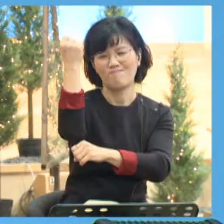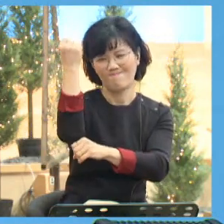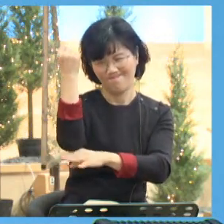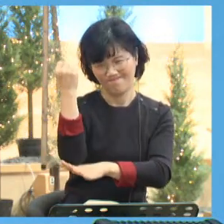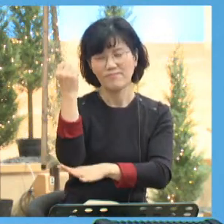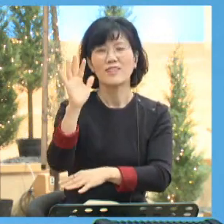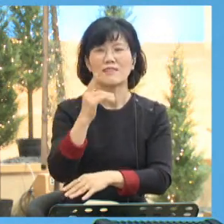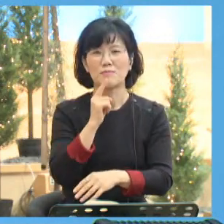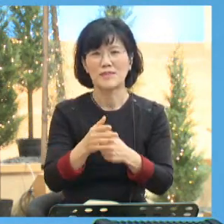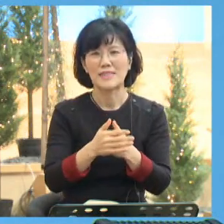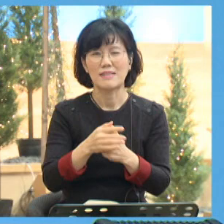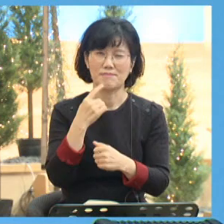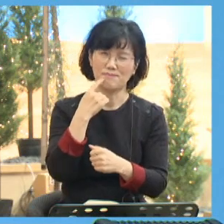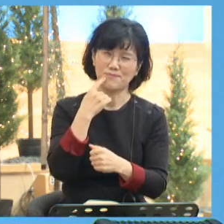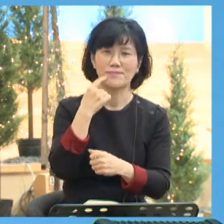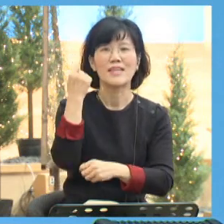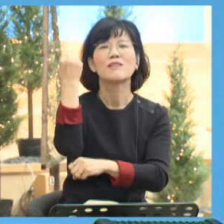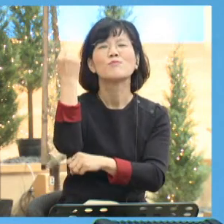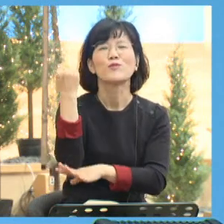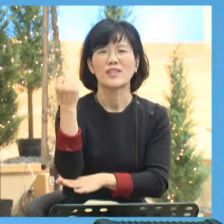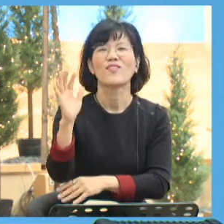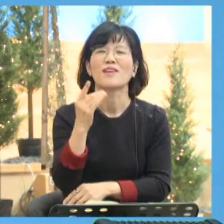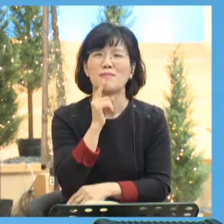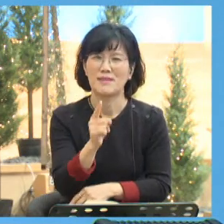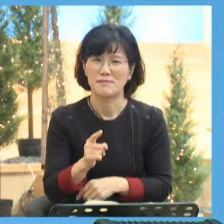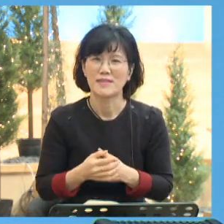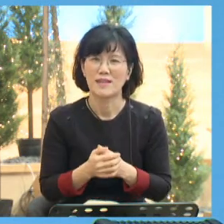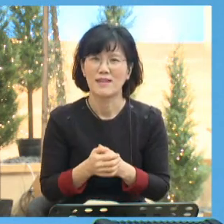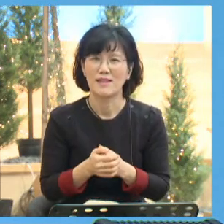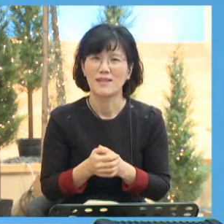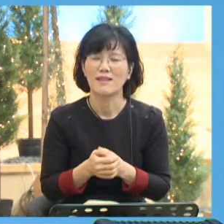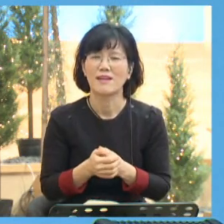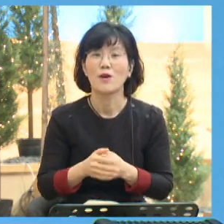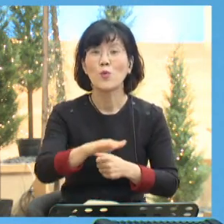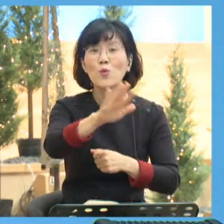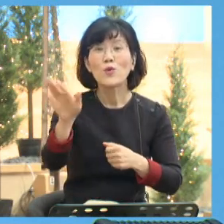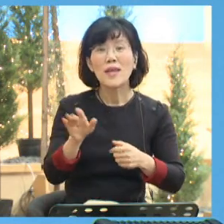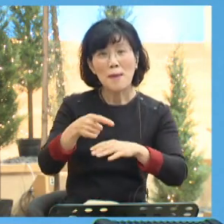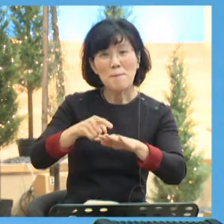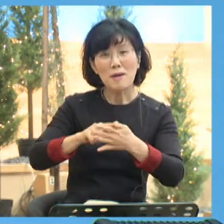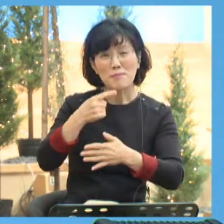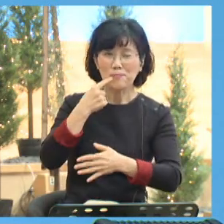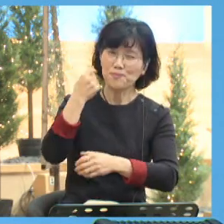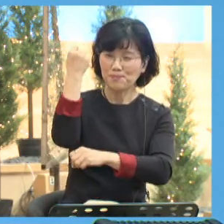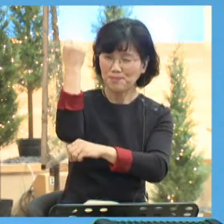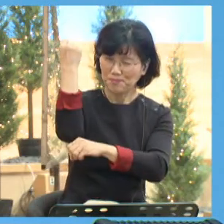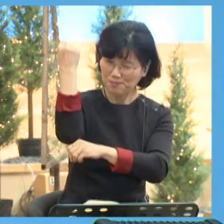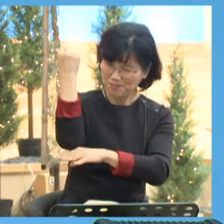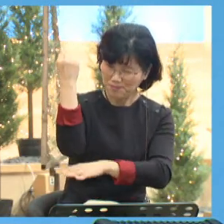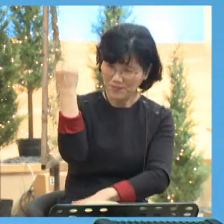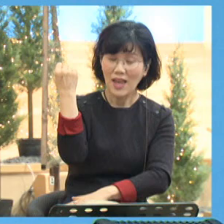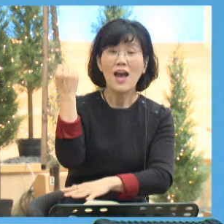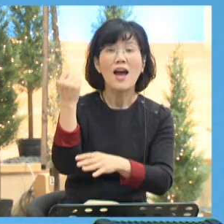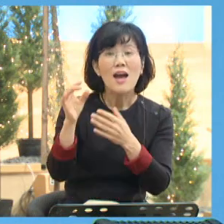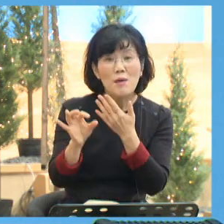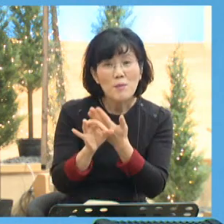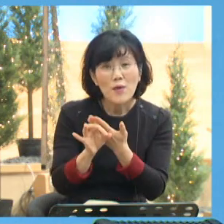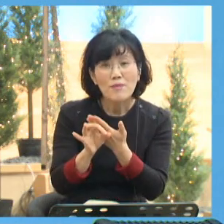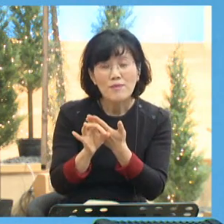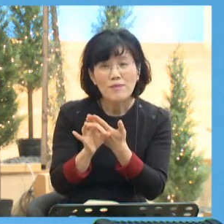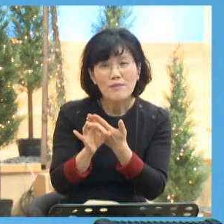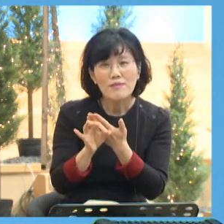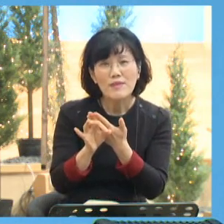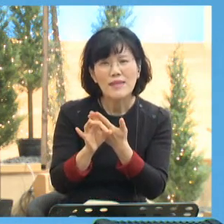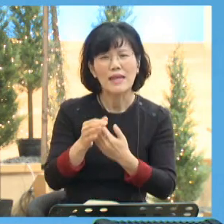되어 진 거죠 씀 우리가 되어진 거죠 우리 마음에 쓴 뿌리가 기 깨 뿌리 내려지면